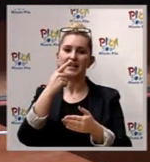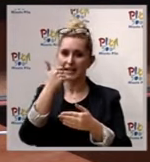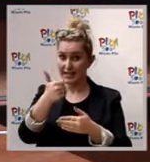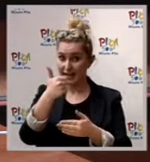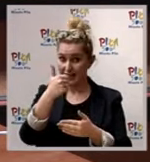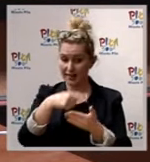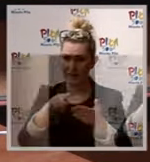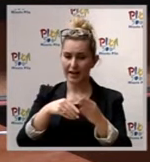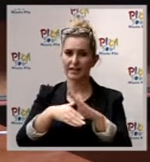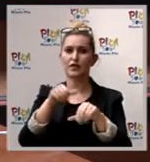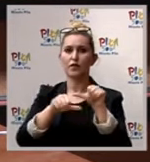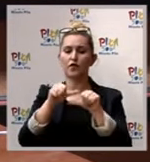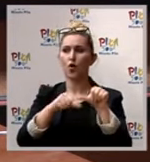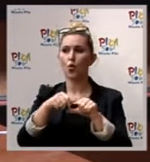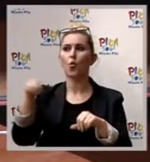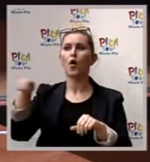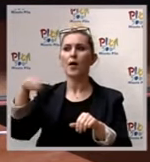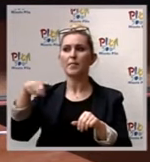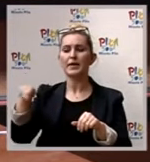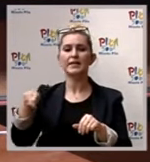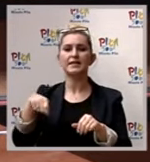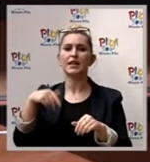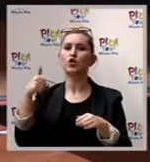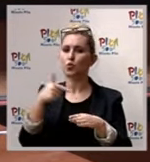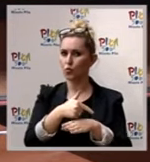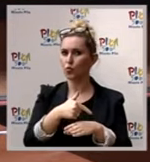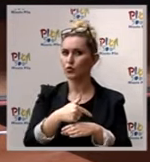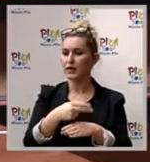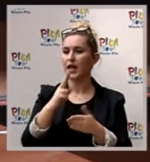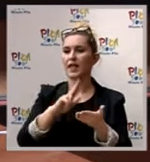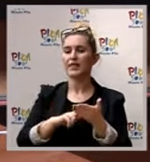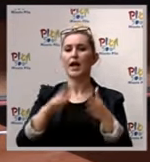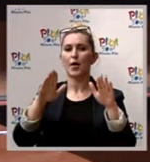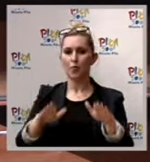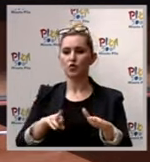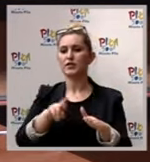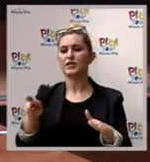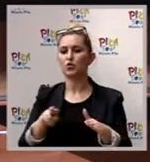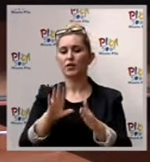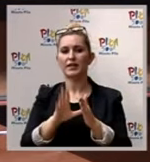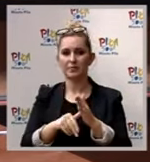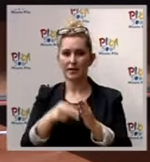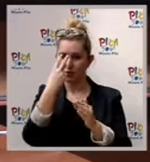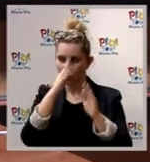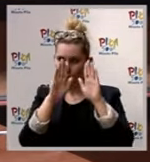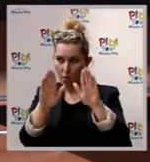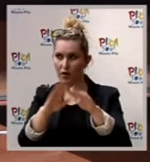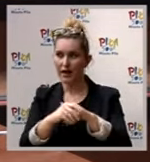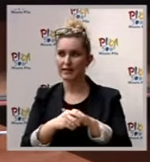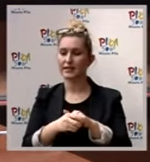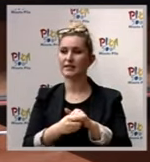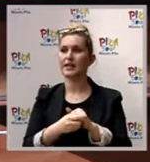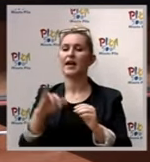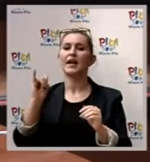wójt, burmistrz, prezydent zobowiązany jest do przedkładania informacji na sesji Rady Miasta Piły o zgłoszonych żądaniach i